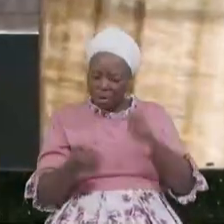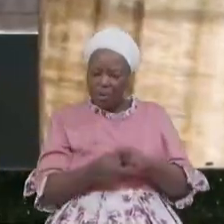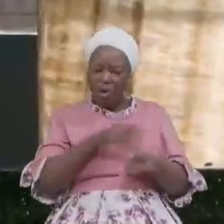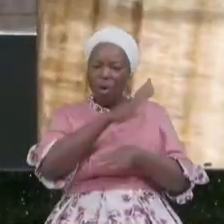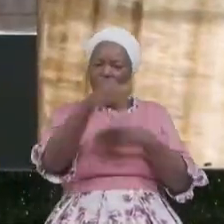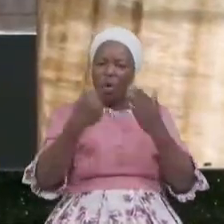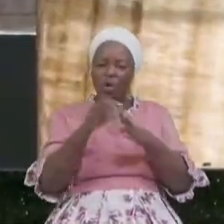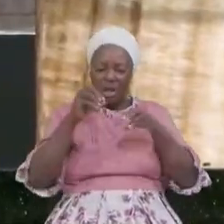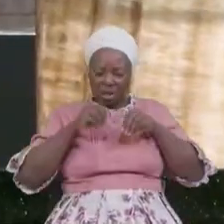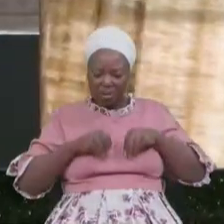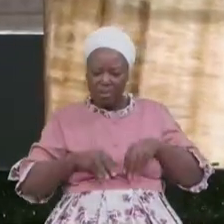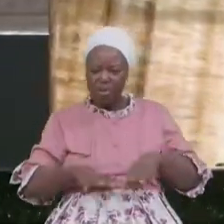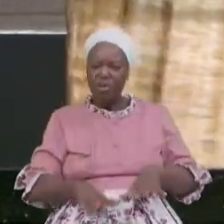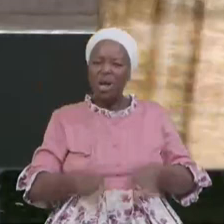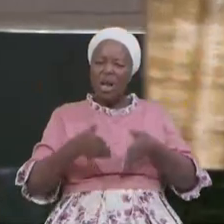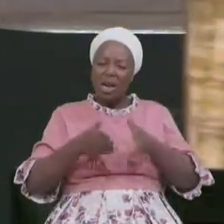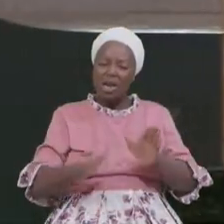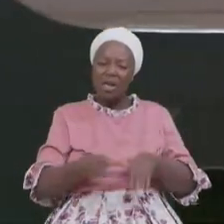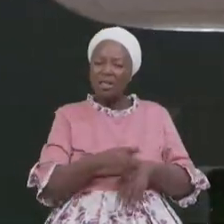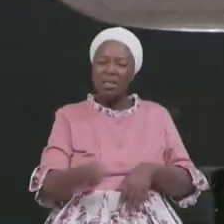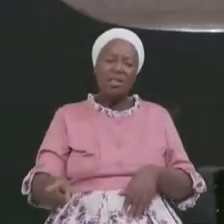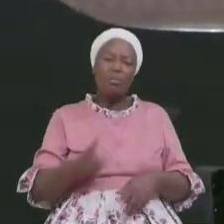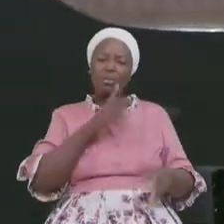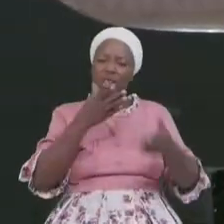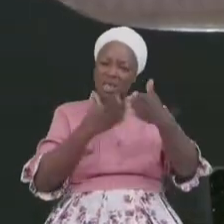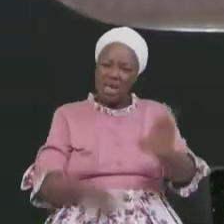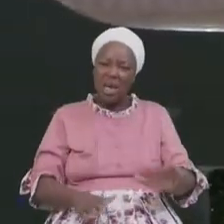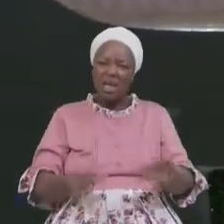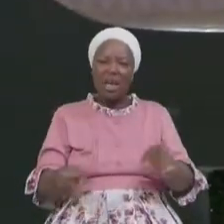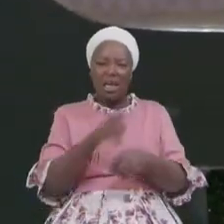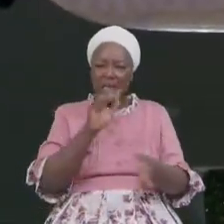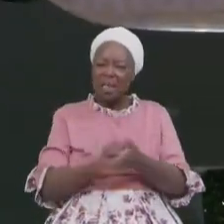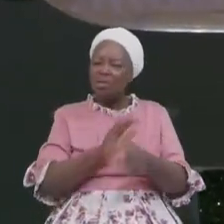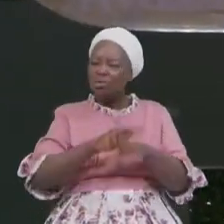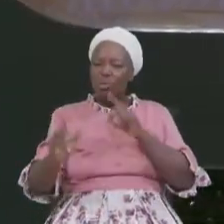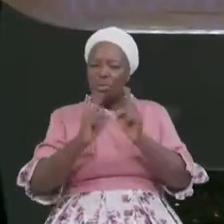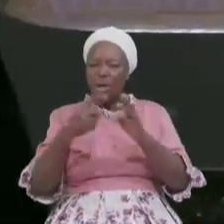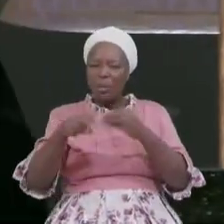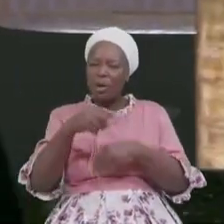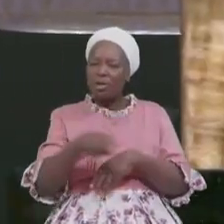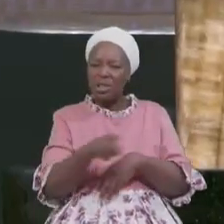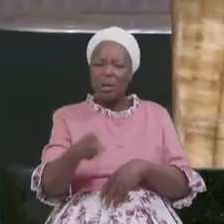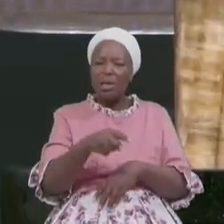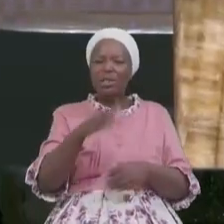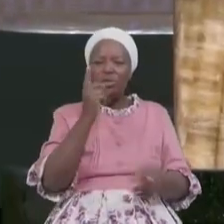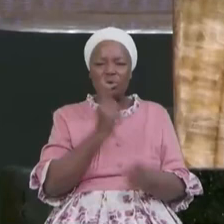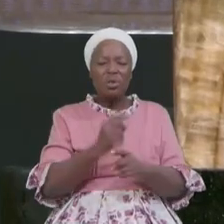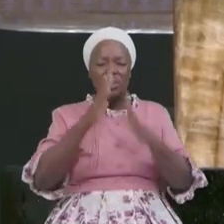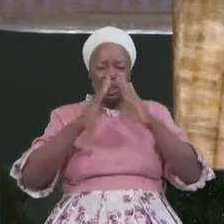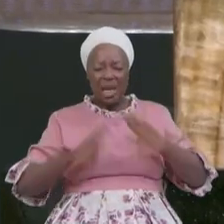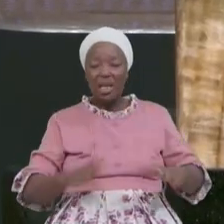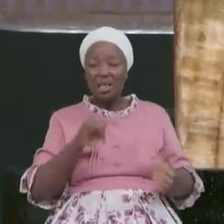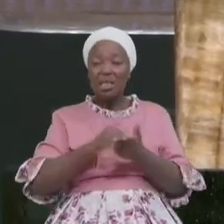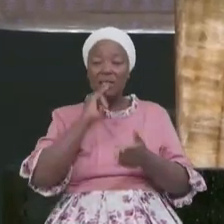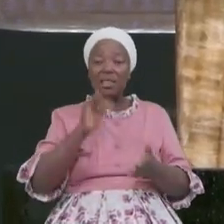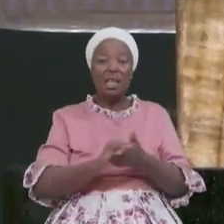les dépressions, ne parlez même pas. Silence. C'est cette sagesse en